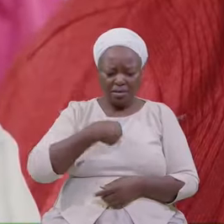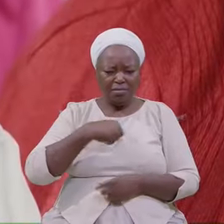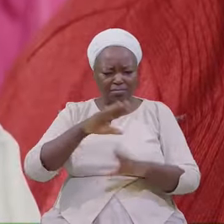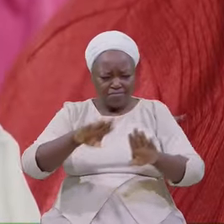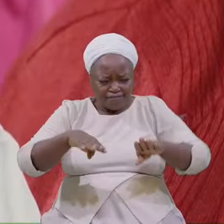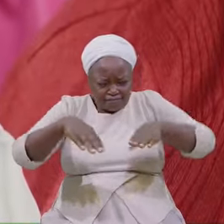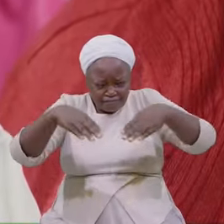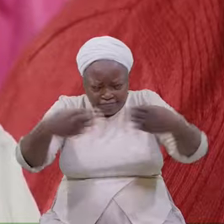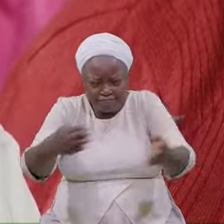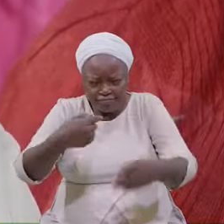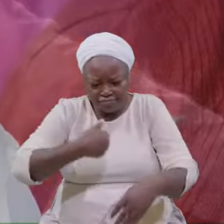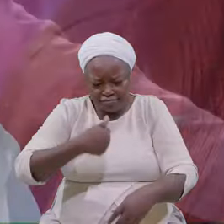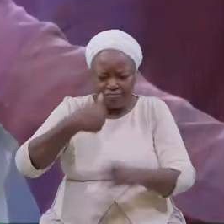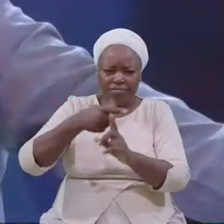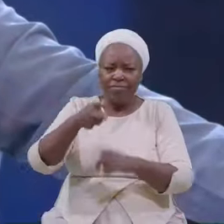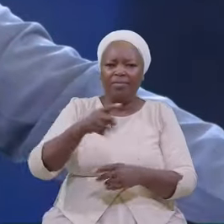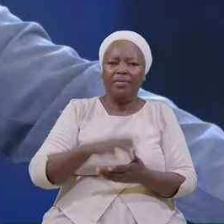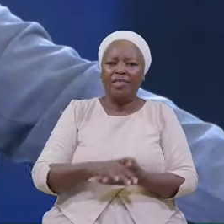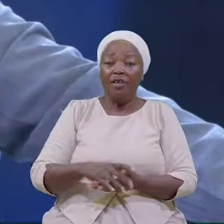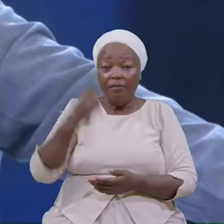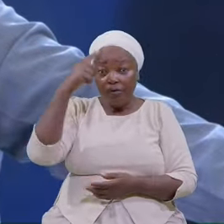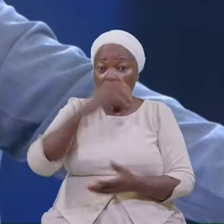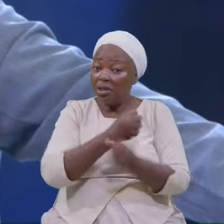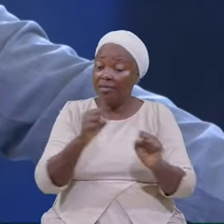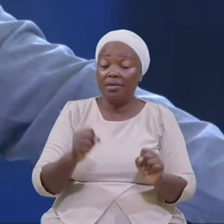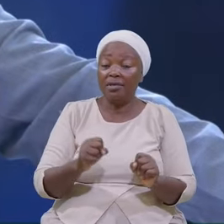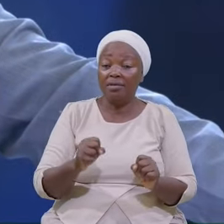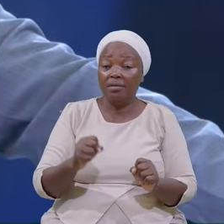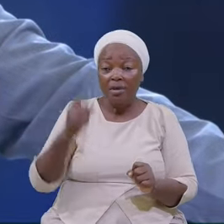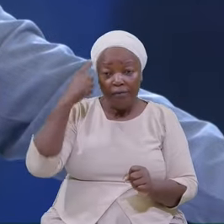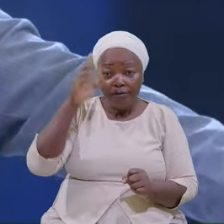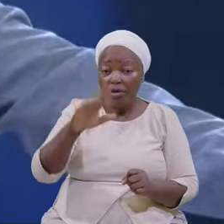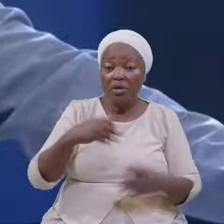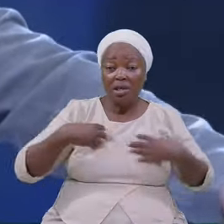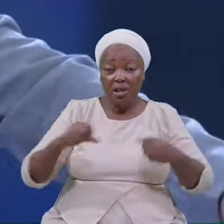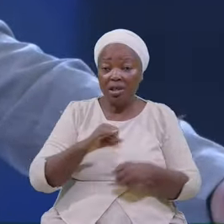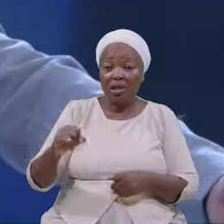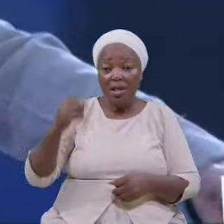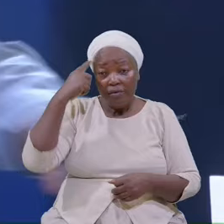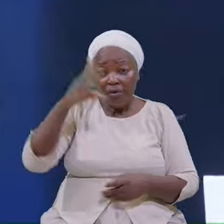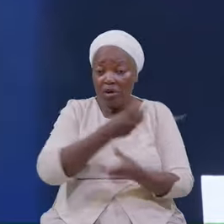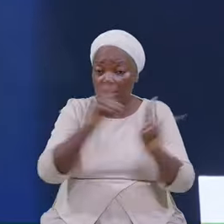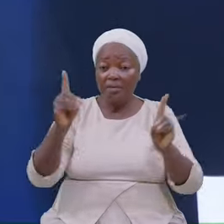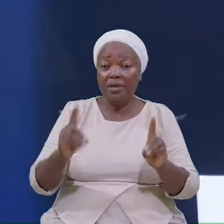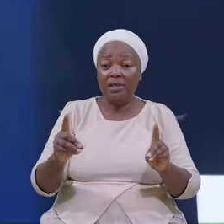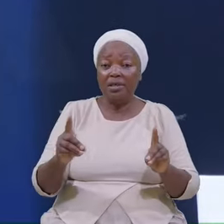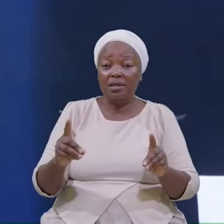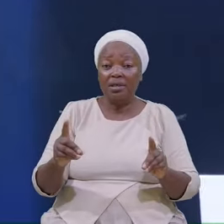And he said, I gave myself for you. Mais je me donne pour toi. For your salvation. Pour ton salut. For your healing. Ta guérison.